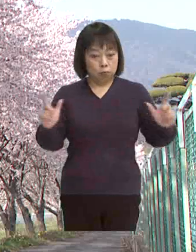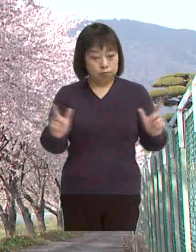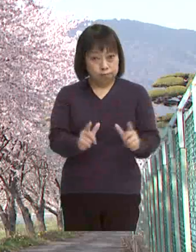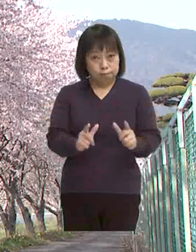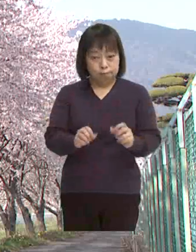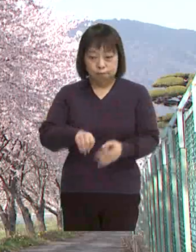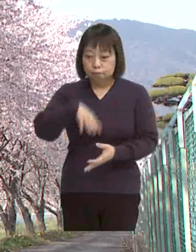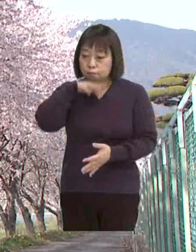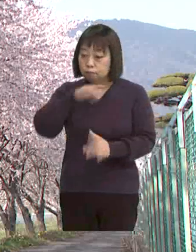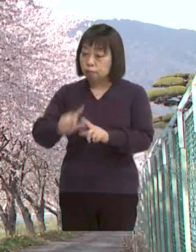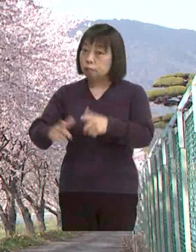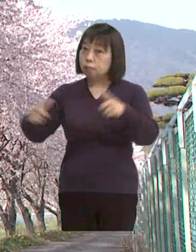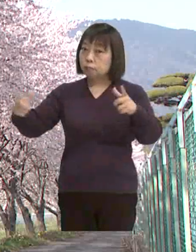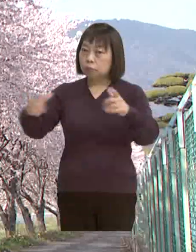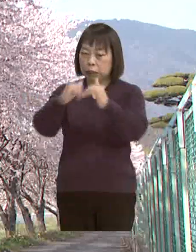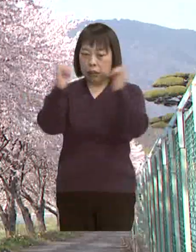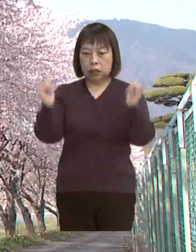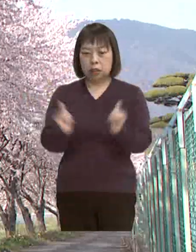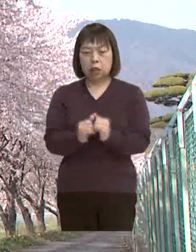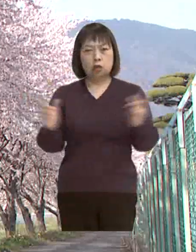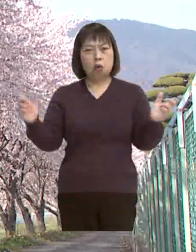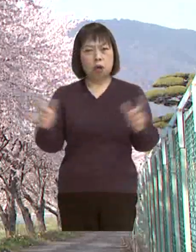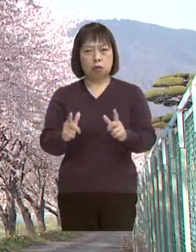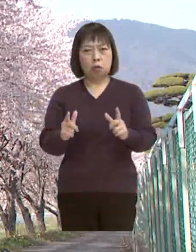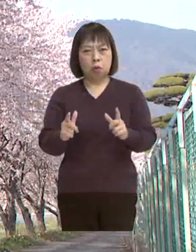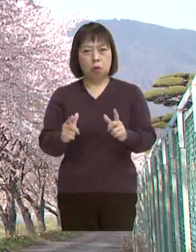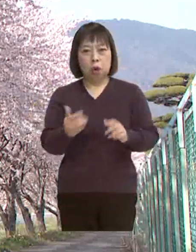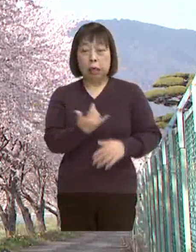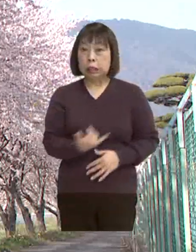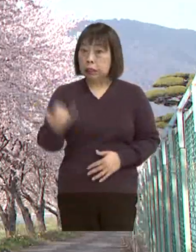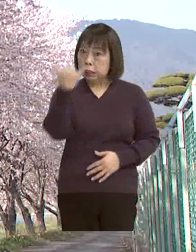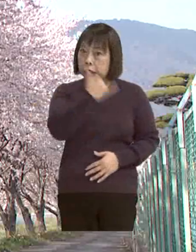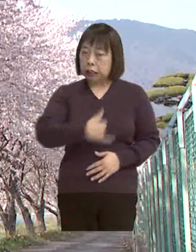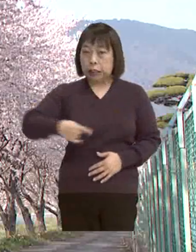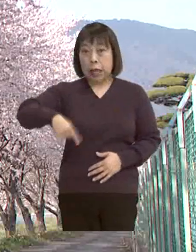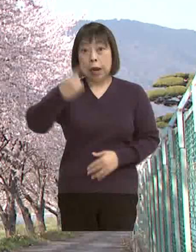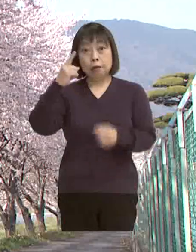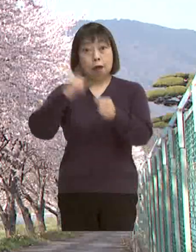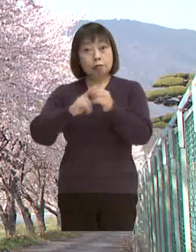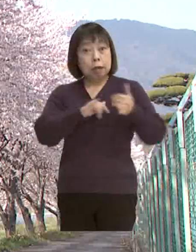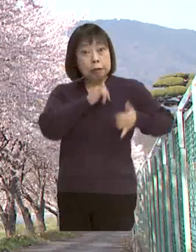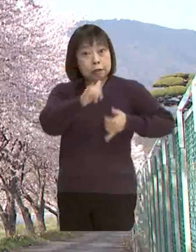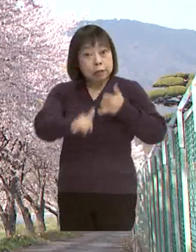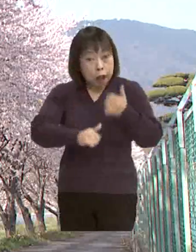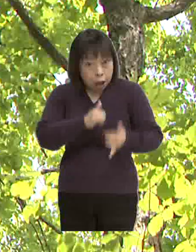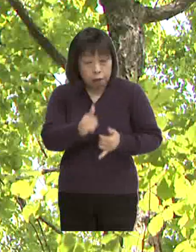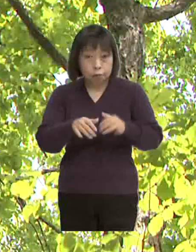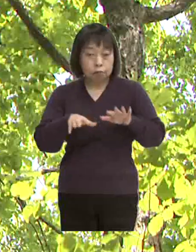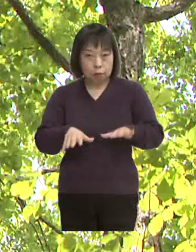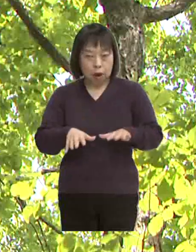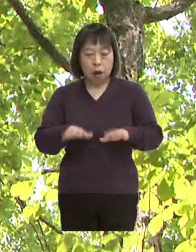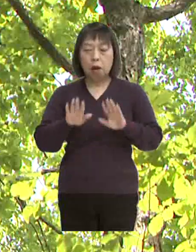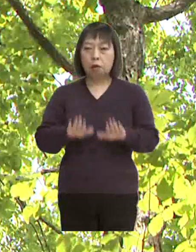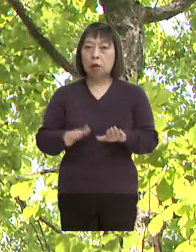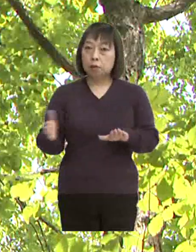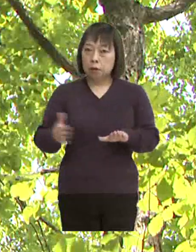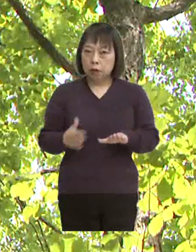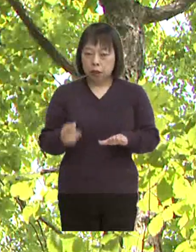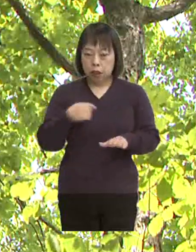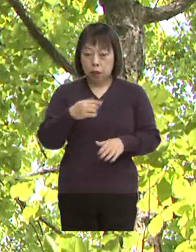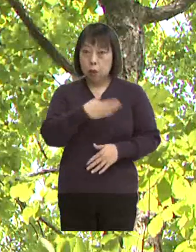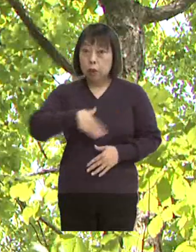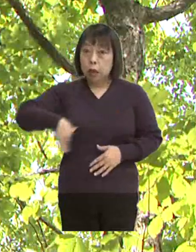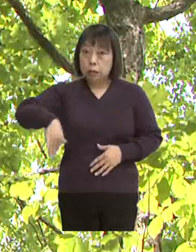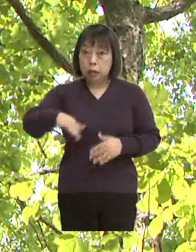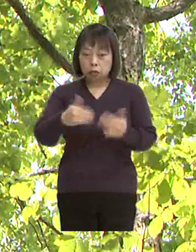少子高齢化、人口減少、人生100年時代の到来。近年、